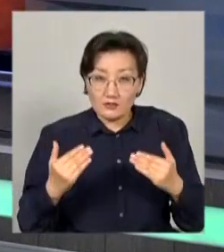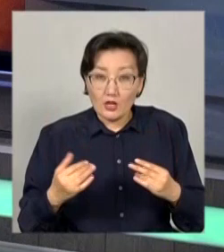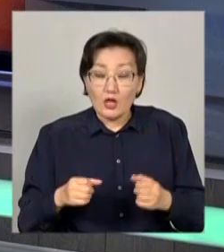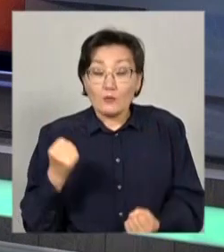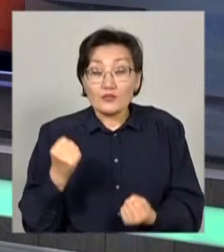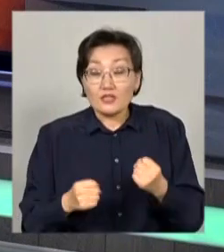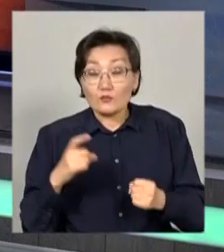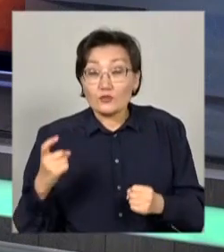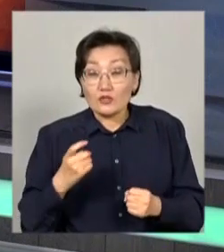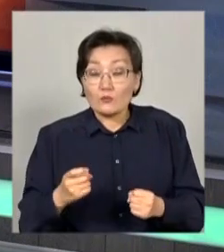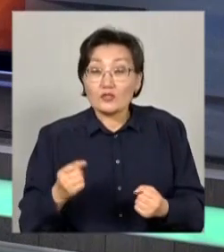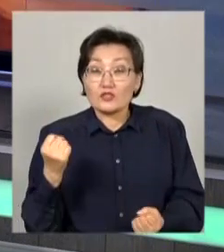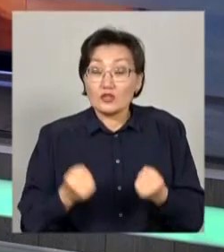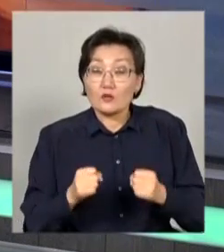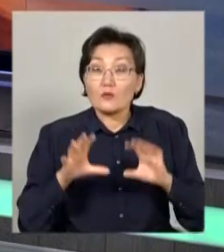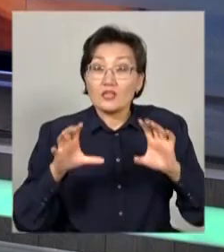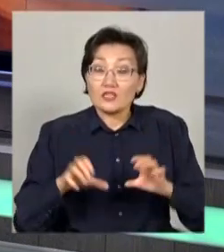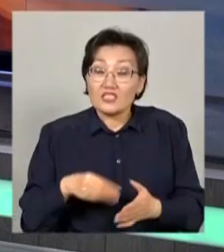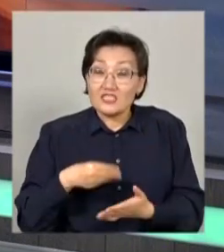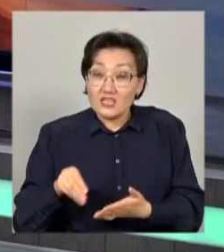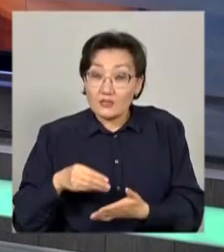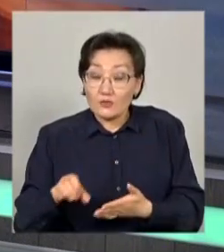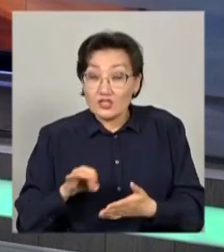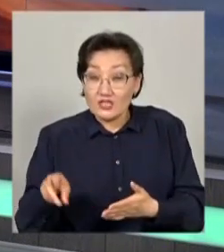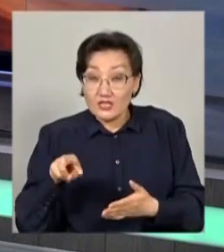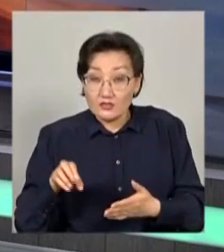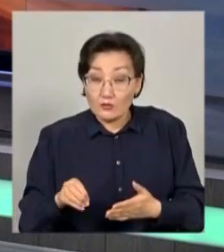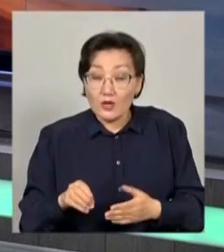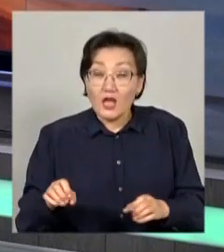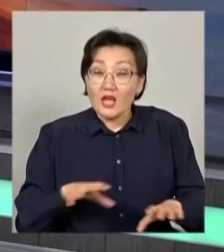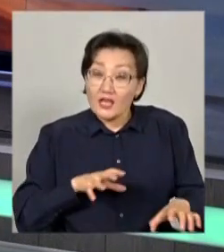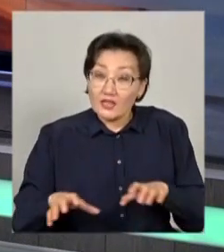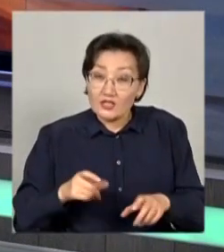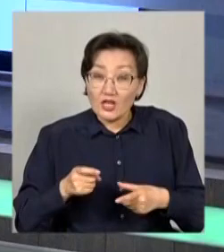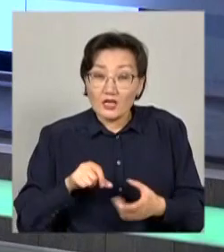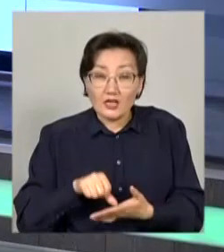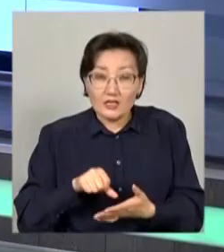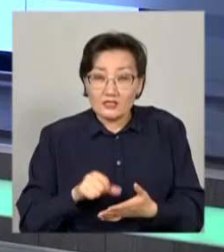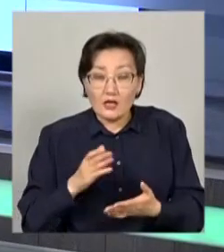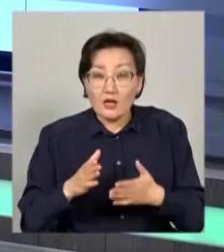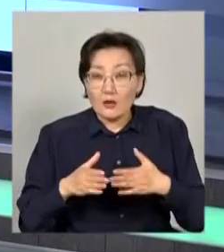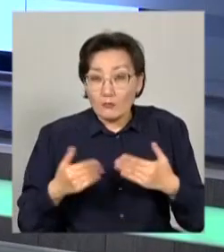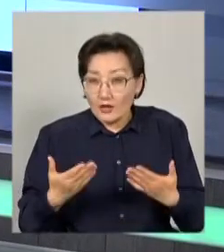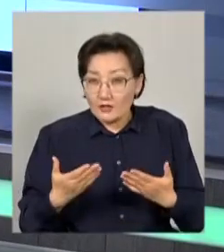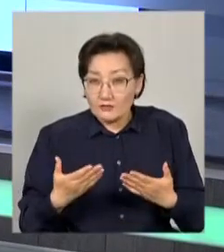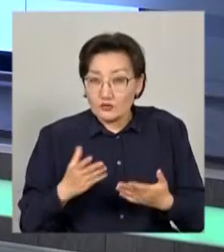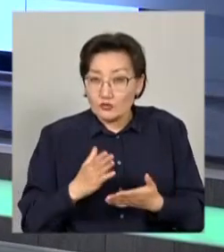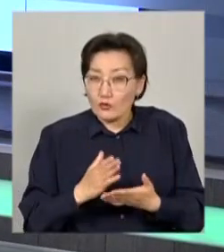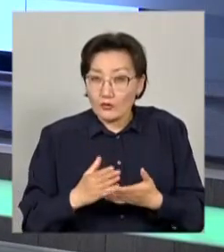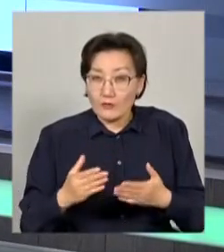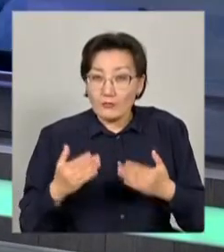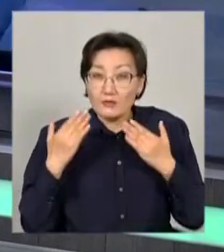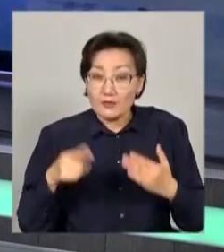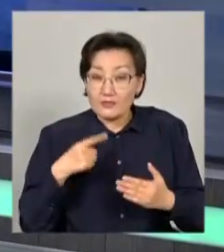Темір тұлпар иелері мүлкін заңды түрде сатып алғандарын және оның алаяқтыққа қатысы барынан мүлдем хабарсыз болдық деп отыр.